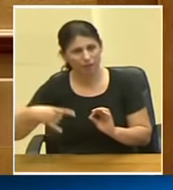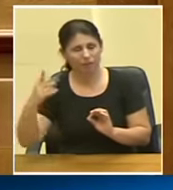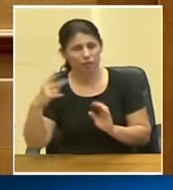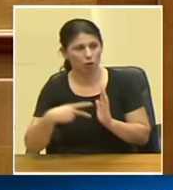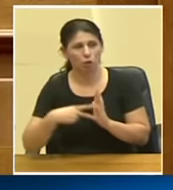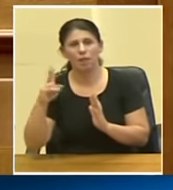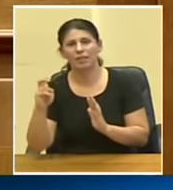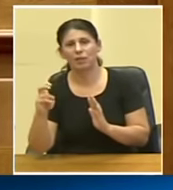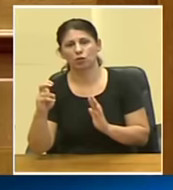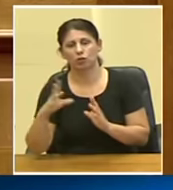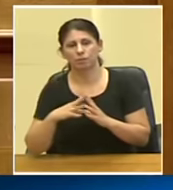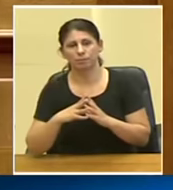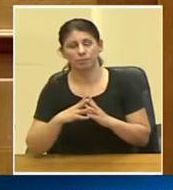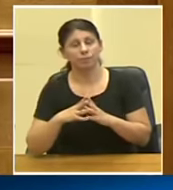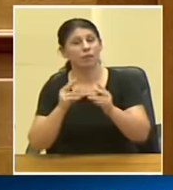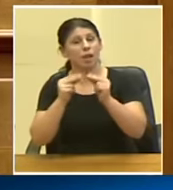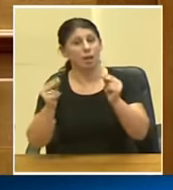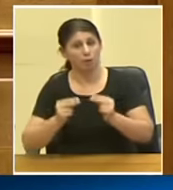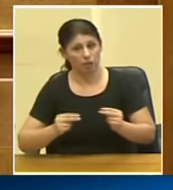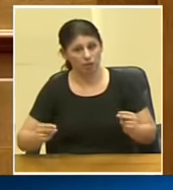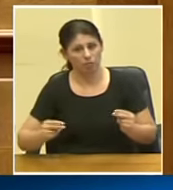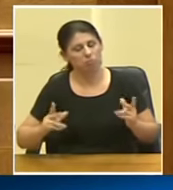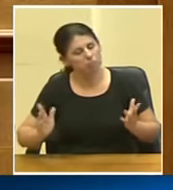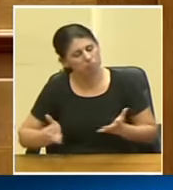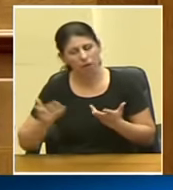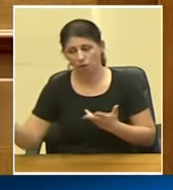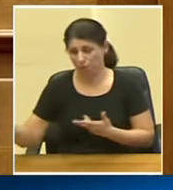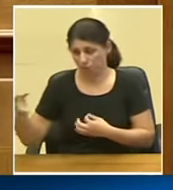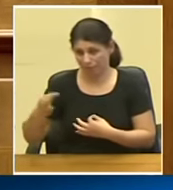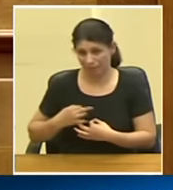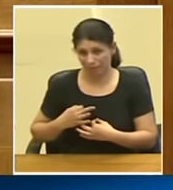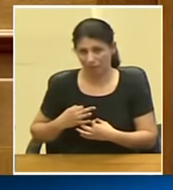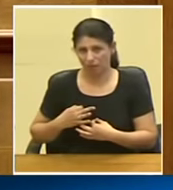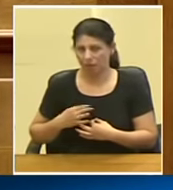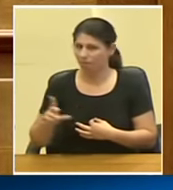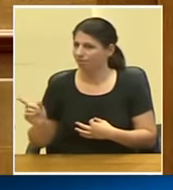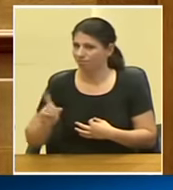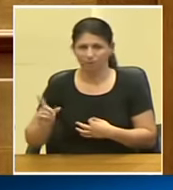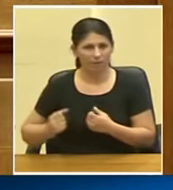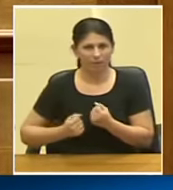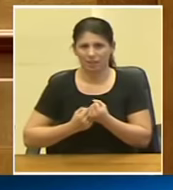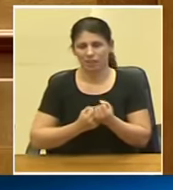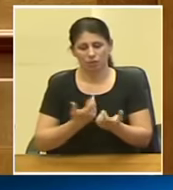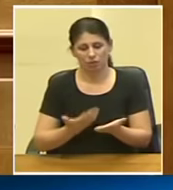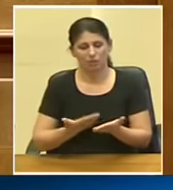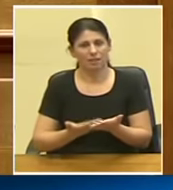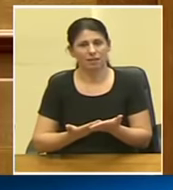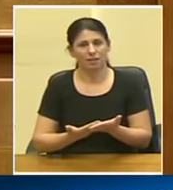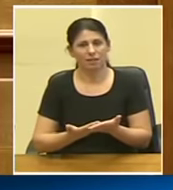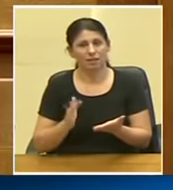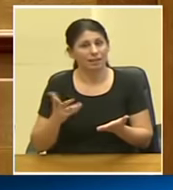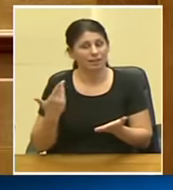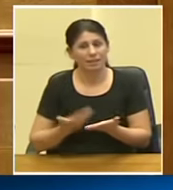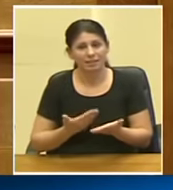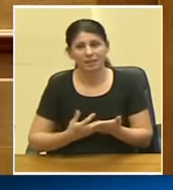2020. Και τα αποτελέσματα, παρόλα αυτά που λέτε, δεν στηρίζονται στα στοιχεία. Γιατί τα